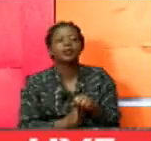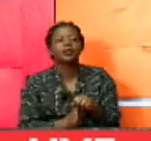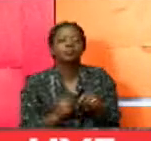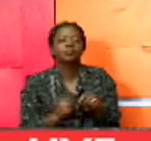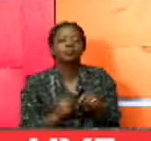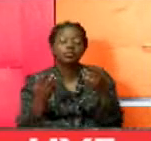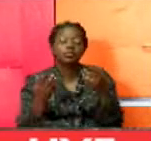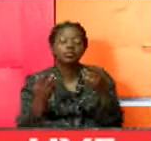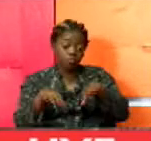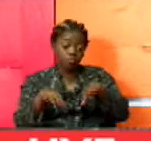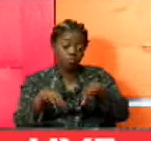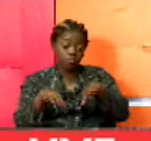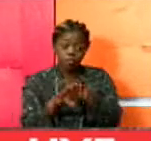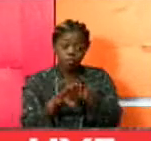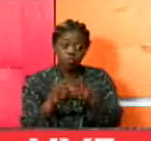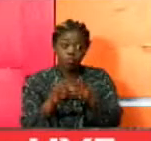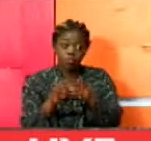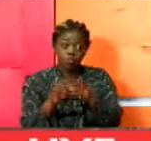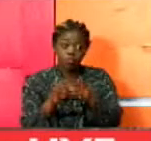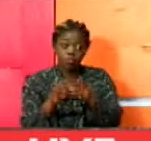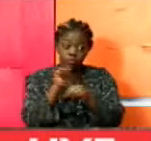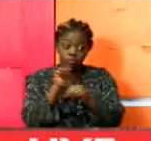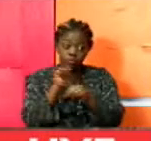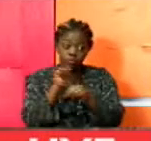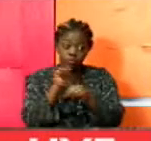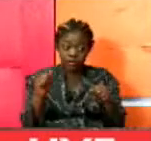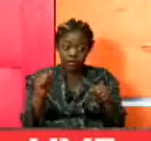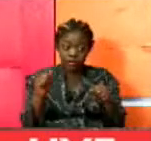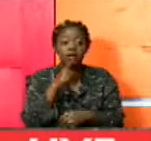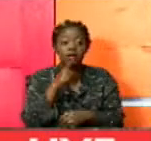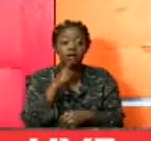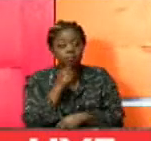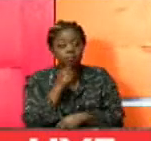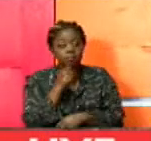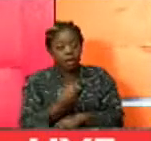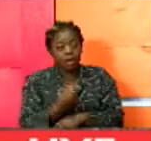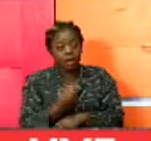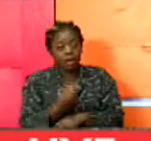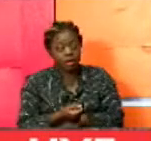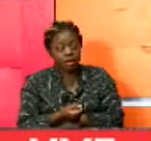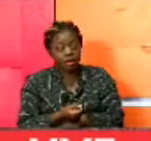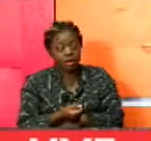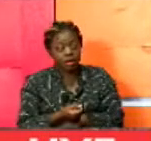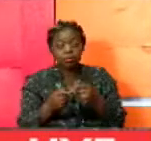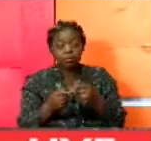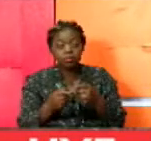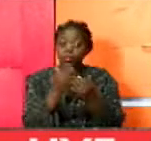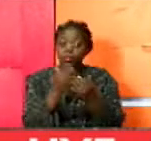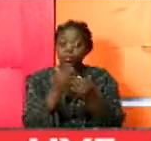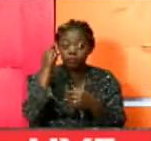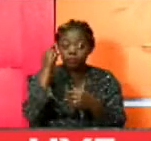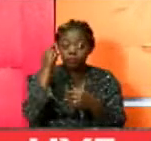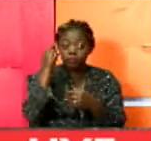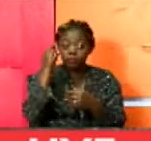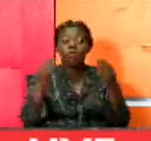nga kikulu. Tulina okukola ibaada ng'abaami bazikola. Tulina ate okulabirira awaka naddala